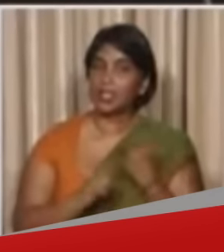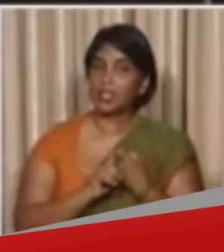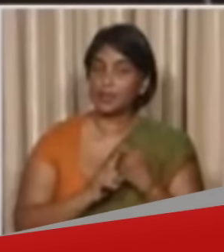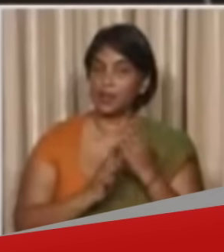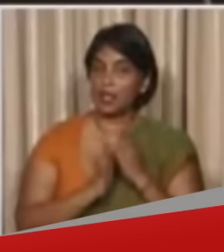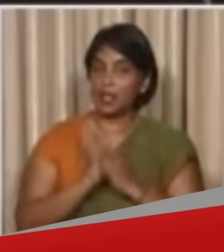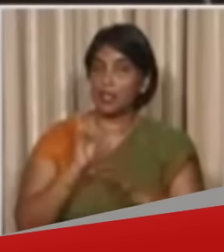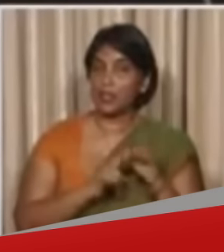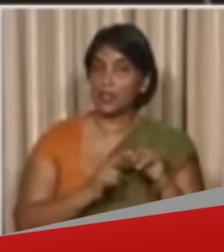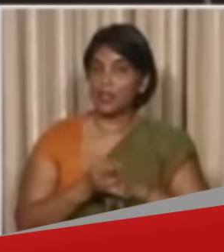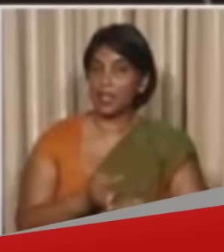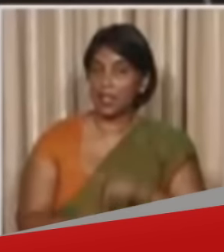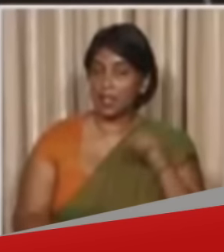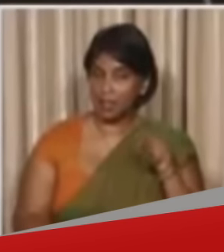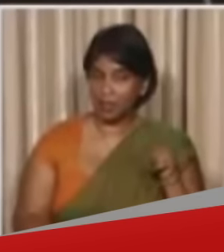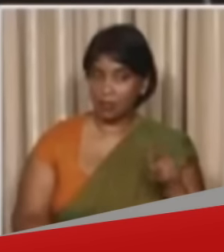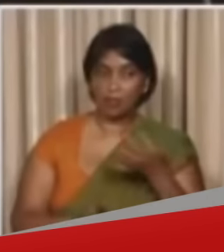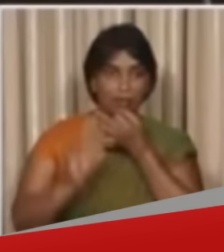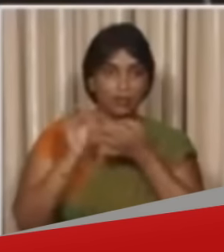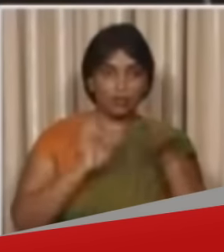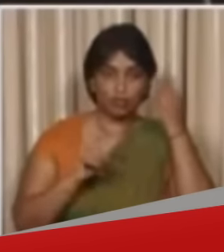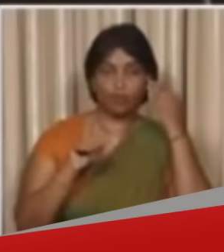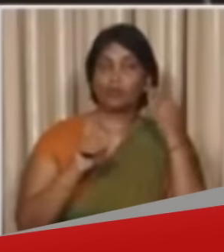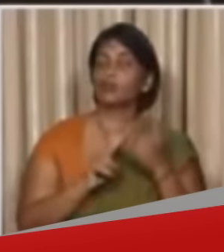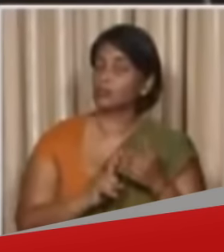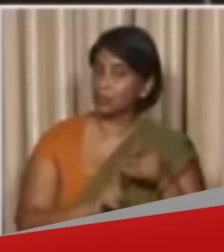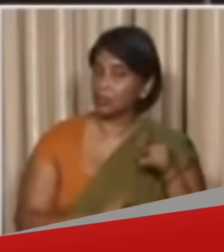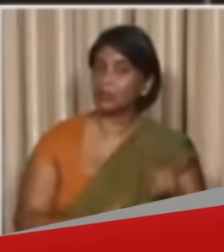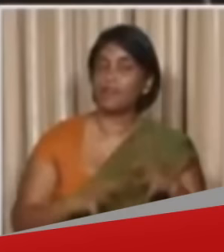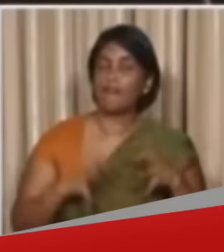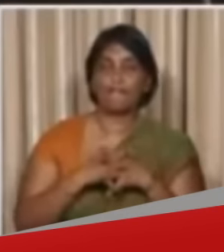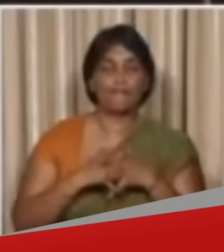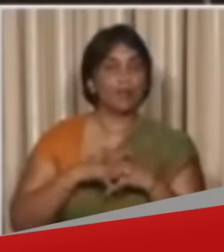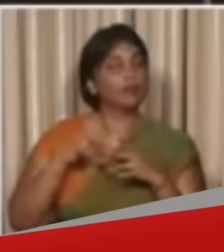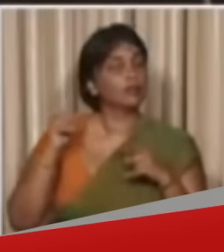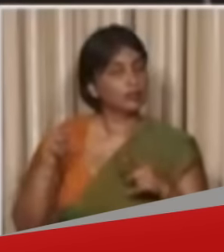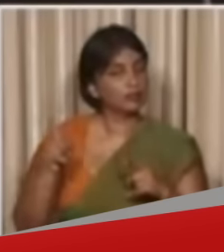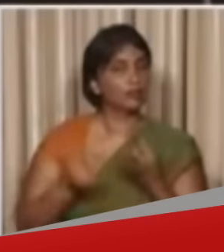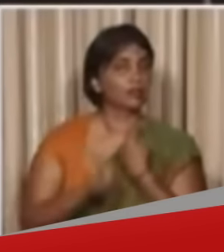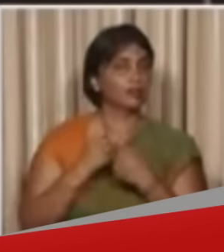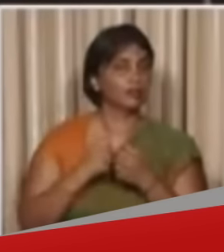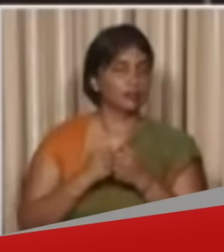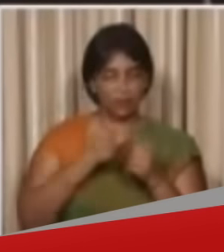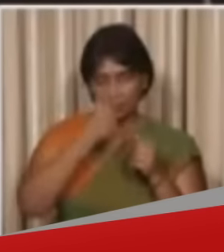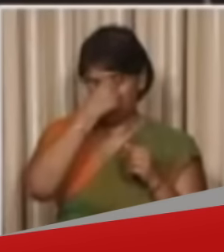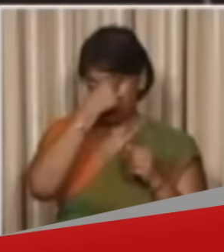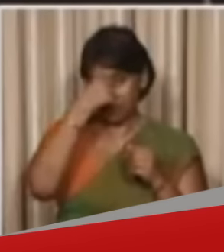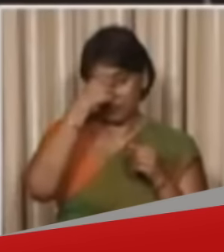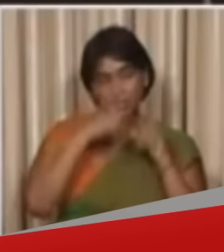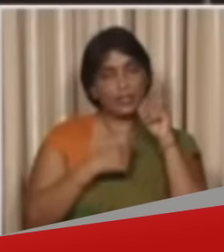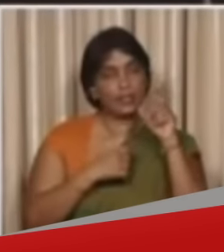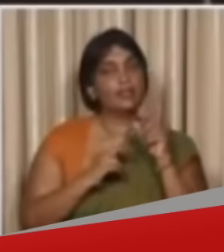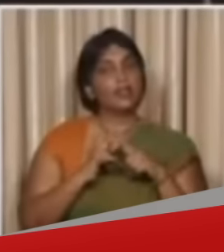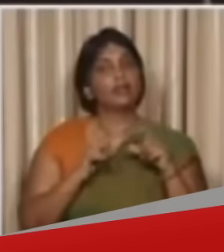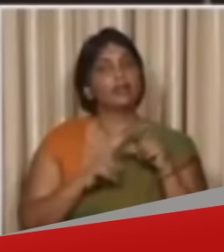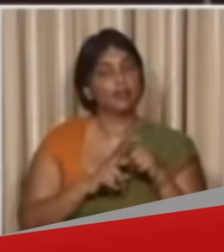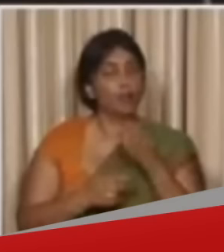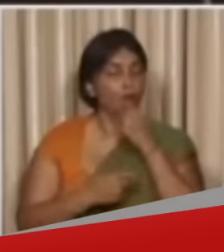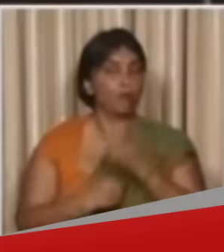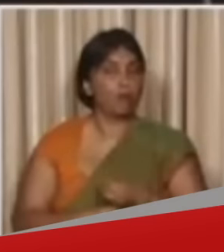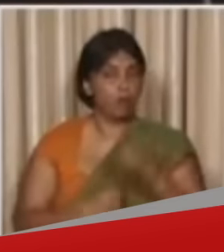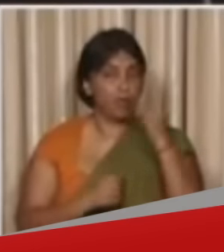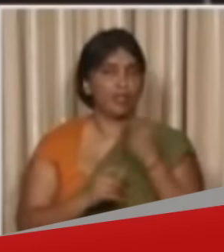මැමතුමාගේ ලේකම්වරයෙක් දෙන ඔත්තුවක් පදනම් කරගෙන වනාත විල්ලුවේ පරීක්ෂණයක් සඳහා යනවා CID එක. එතනදී බෝම්බ මං